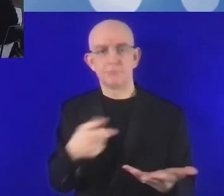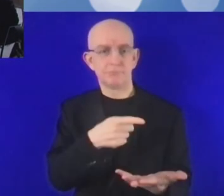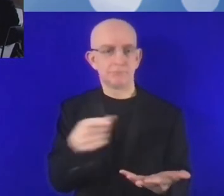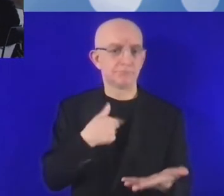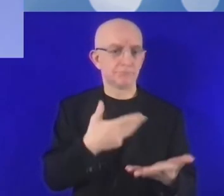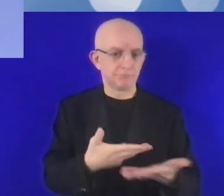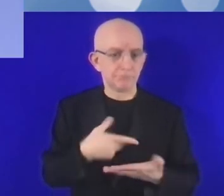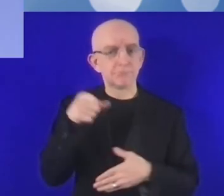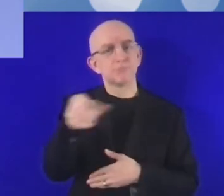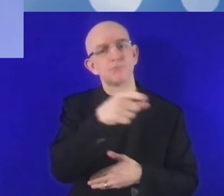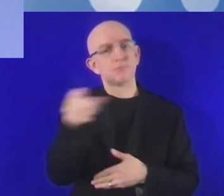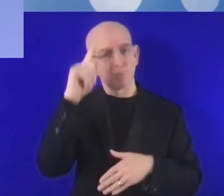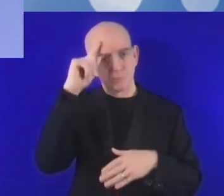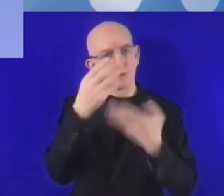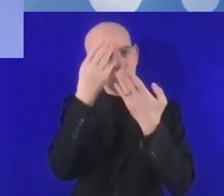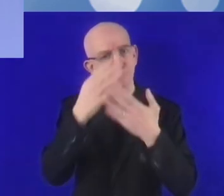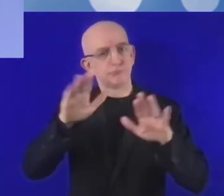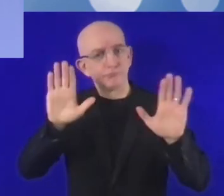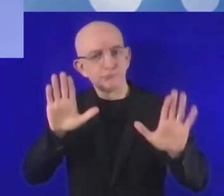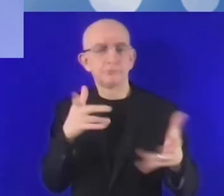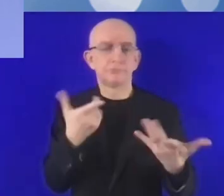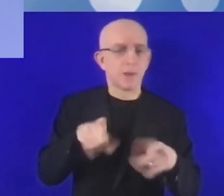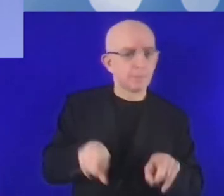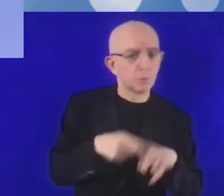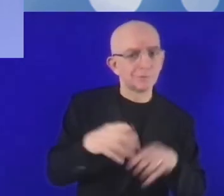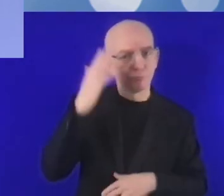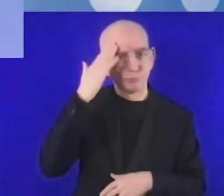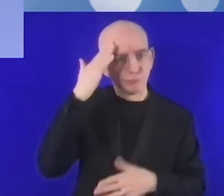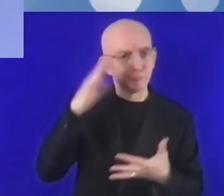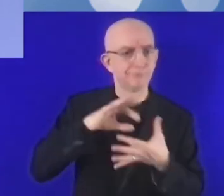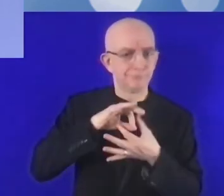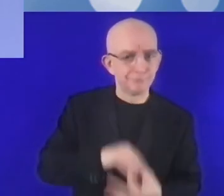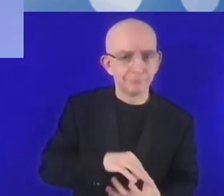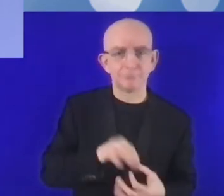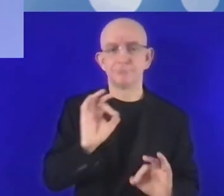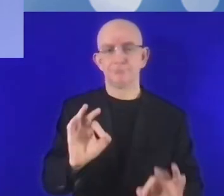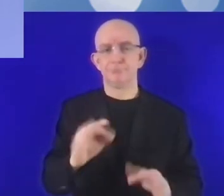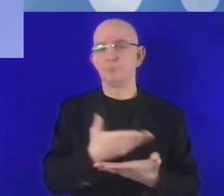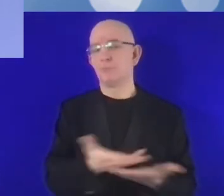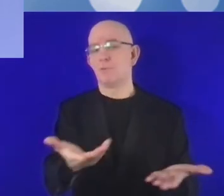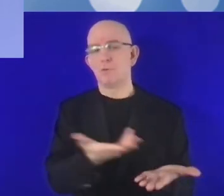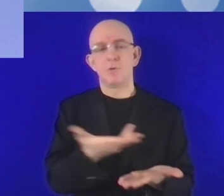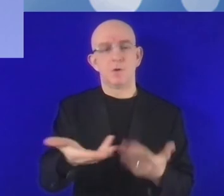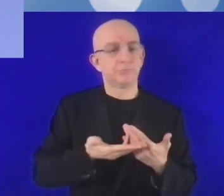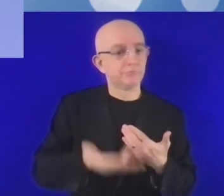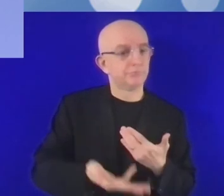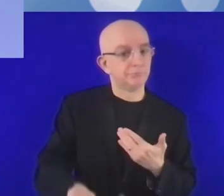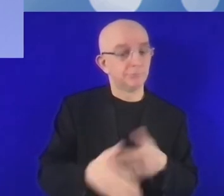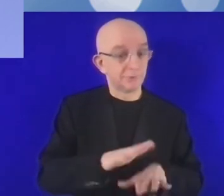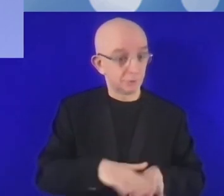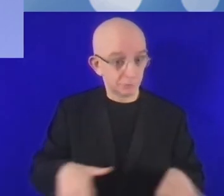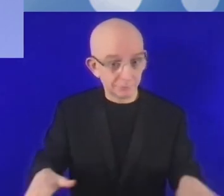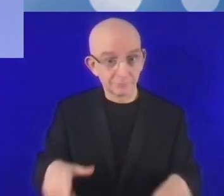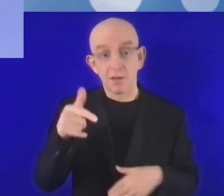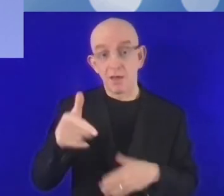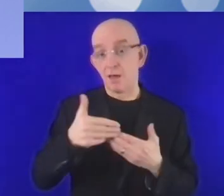Nous devons veiller à notre sensibilité et former chez nos enfants une curiosité naturelle. Je pense